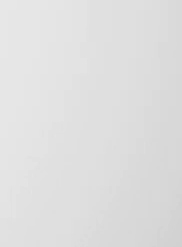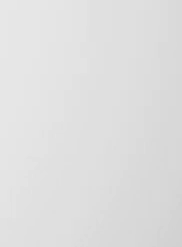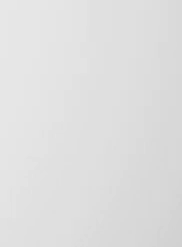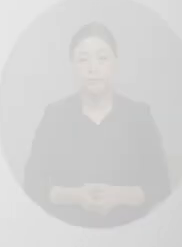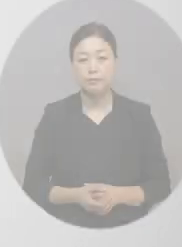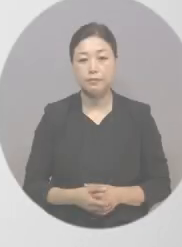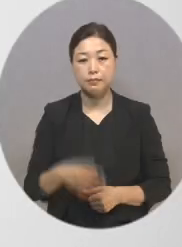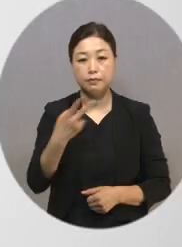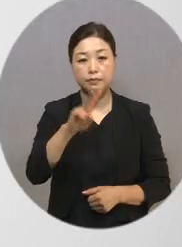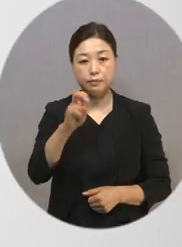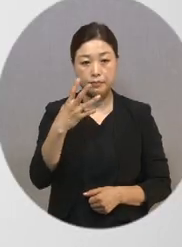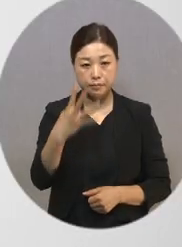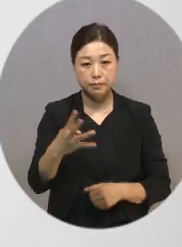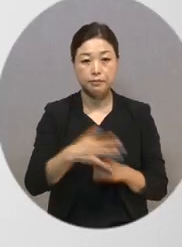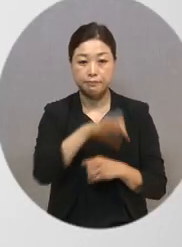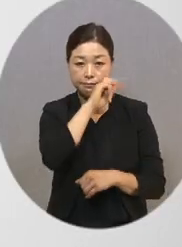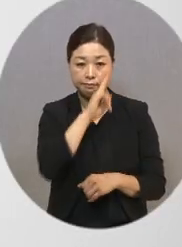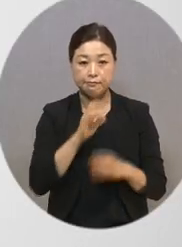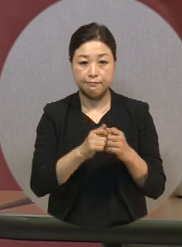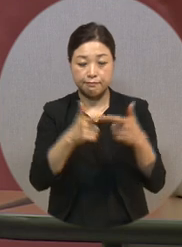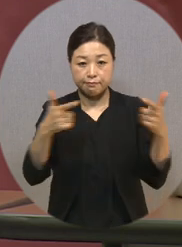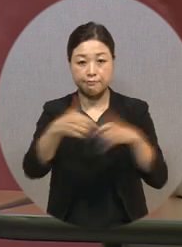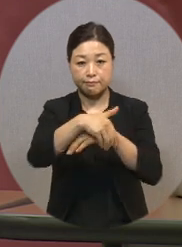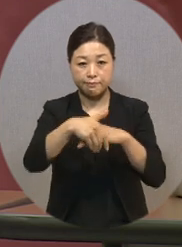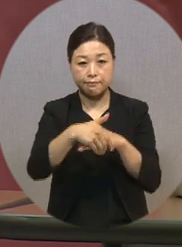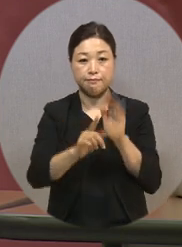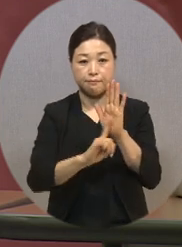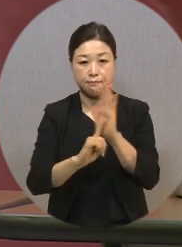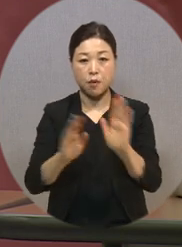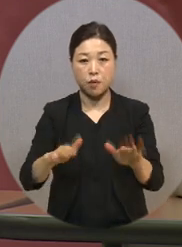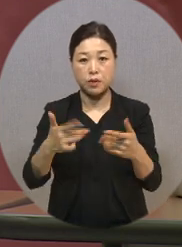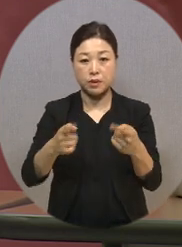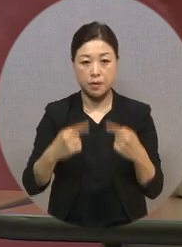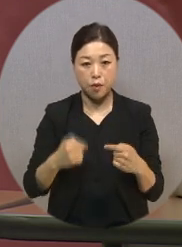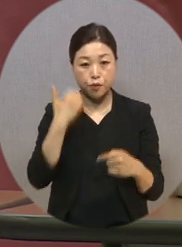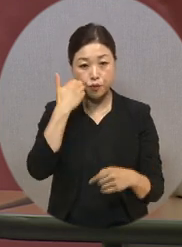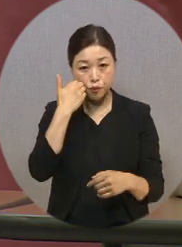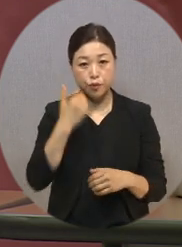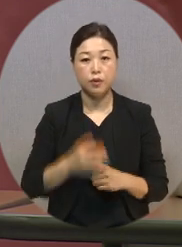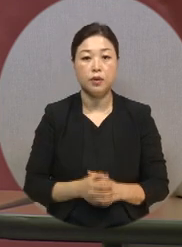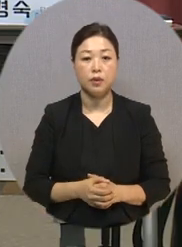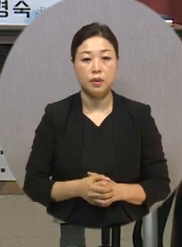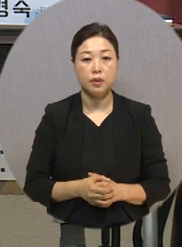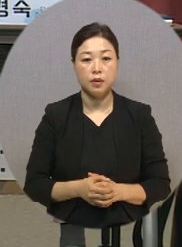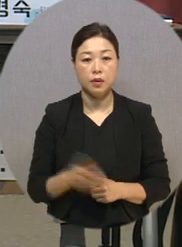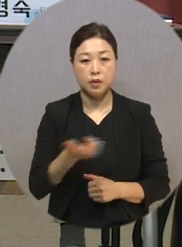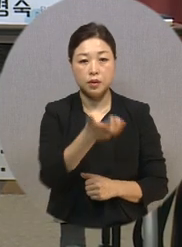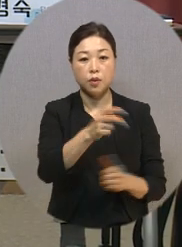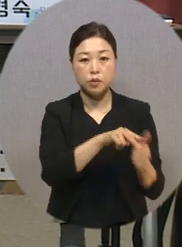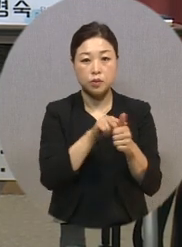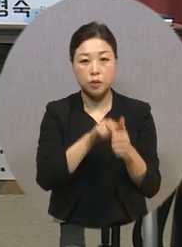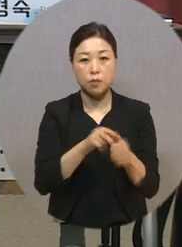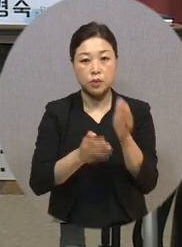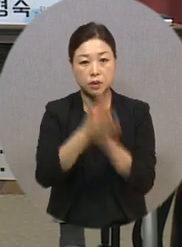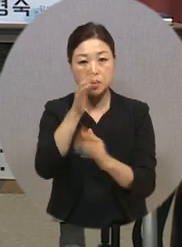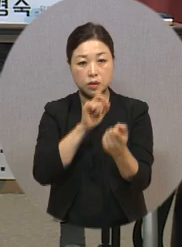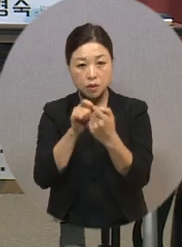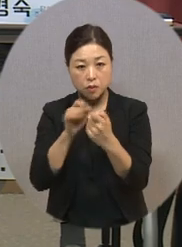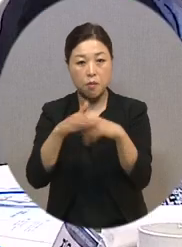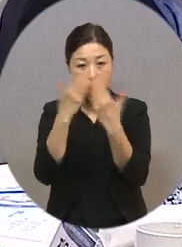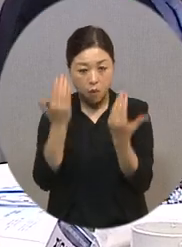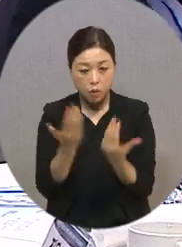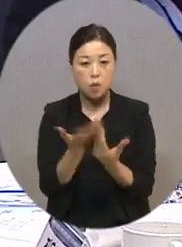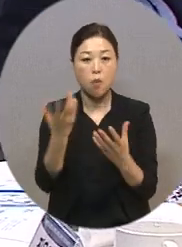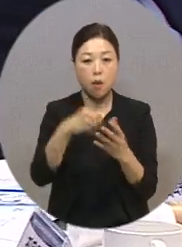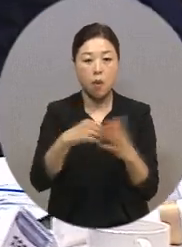2024 연중 편의 증진 기획 캠페인. 오늘 함께 해주실 분은요. 이동, 정보, 시설 접근을 모두